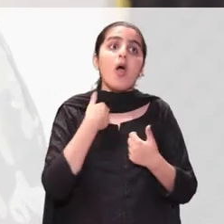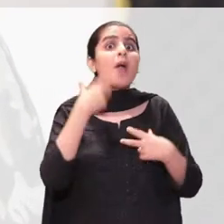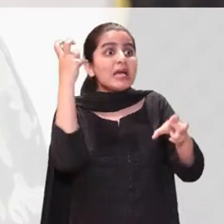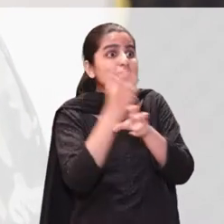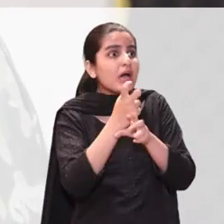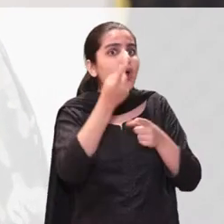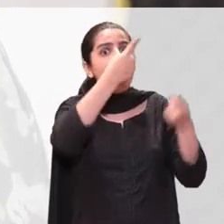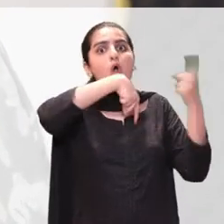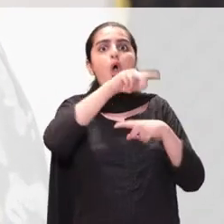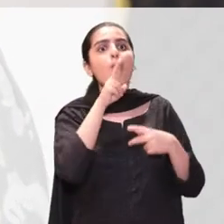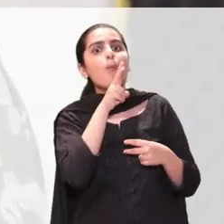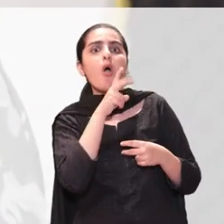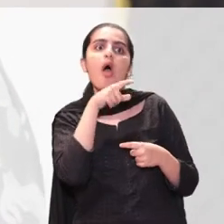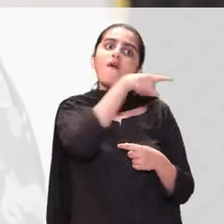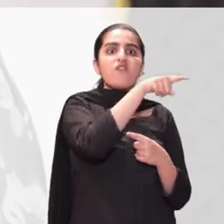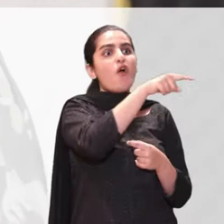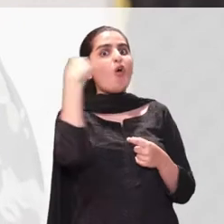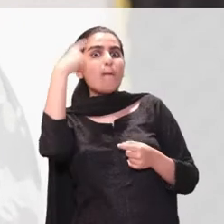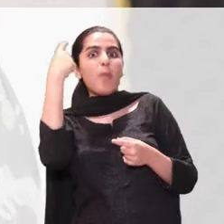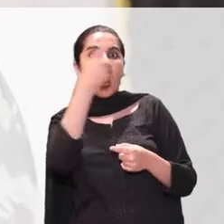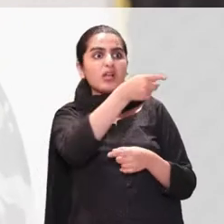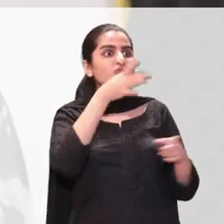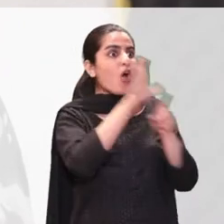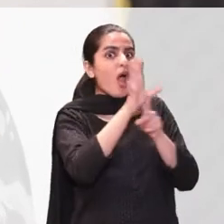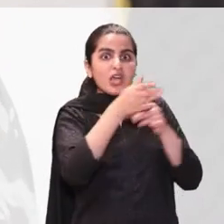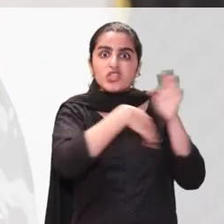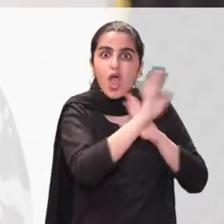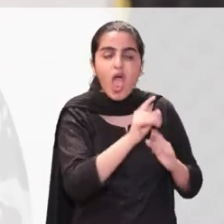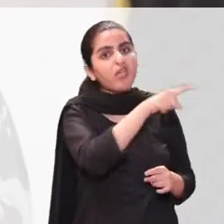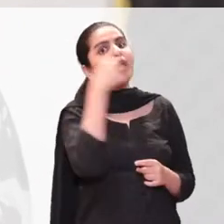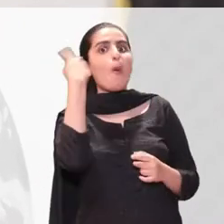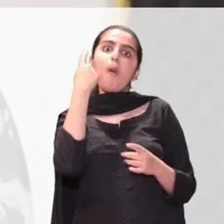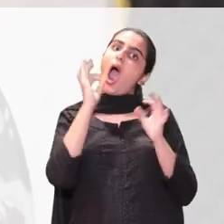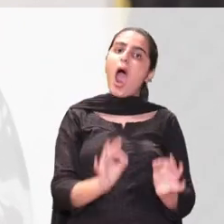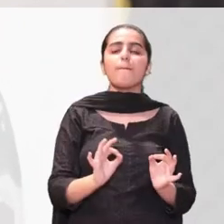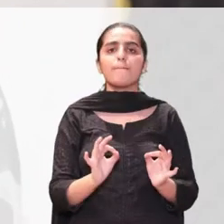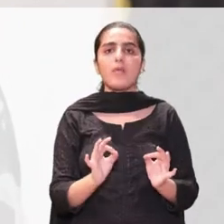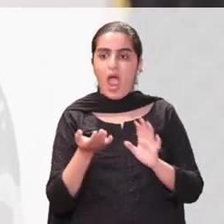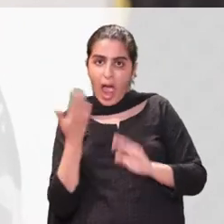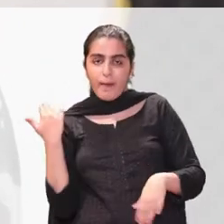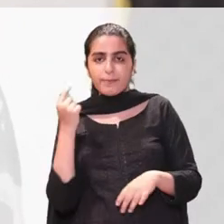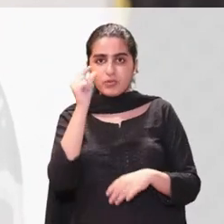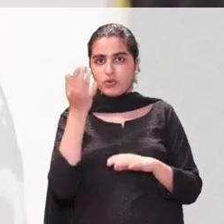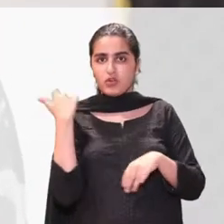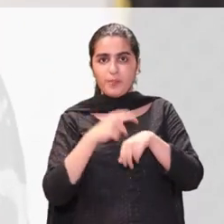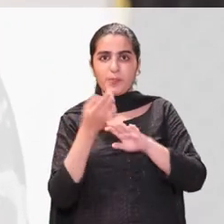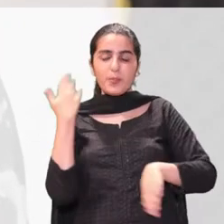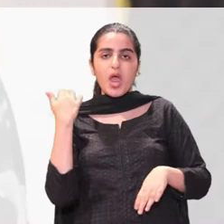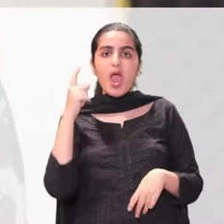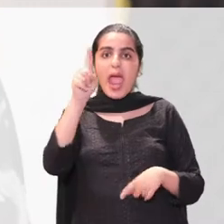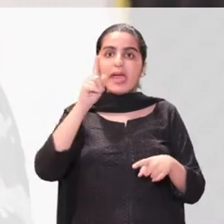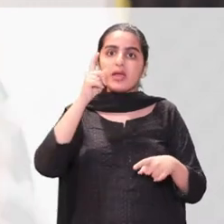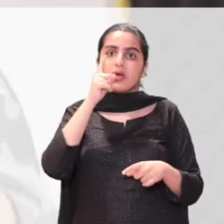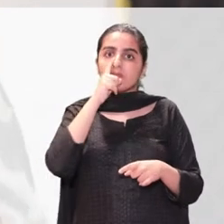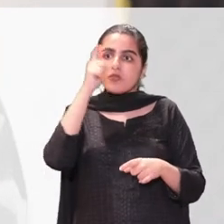कहीं पर हर्ष होंगी तो लोगों को एक मौका मिल जाएगा कि यार यह तो साइड से पास जाती है का दिमाग ठीक नहीं है अभी रीसेंट जवाब दिया हुआ है